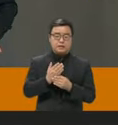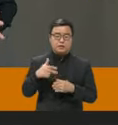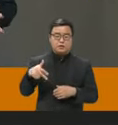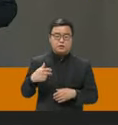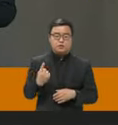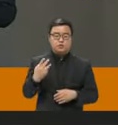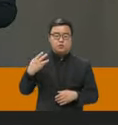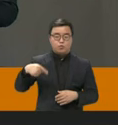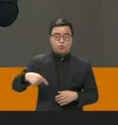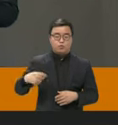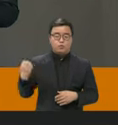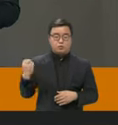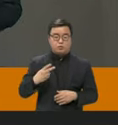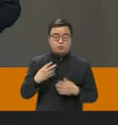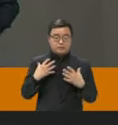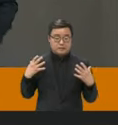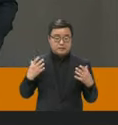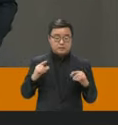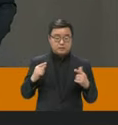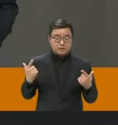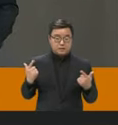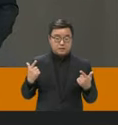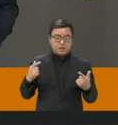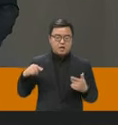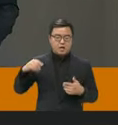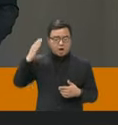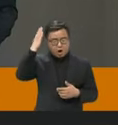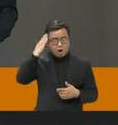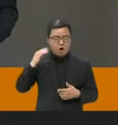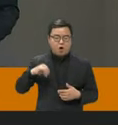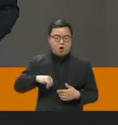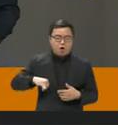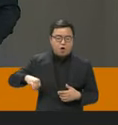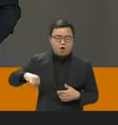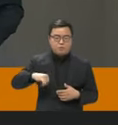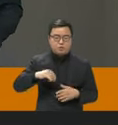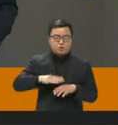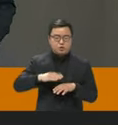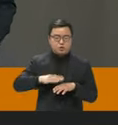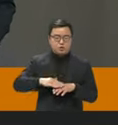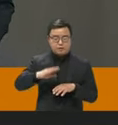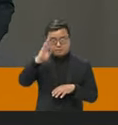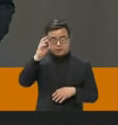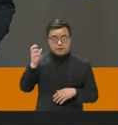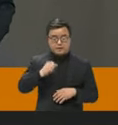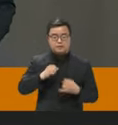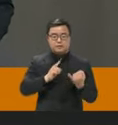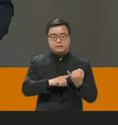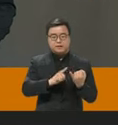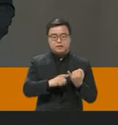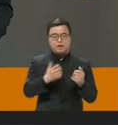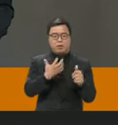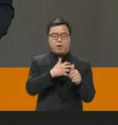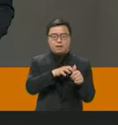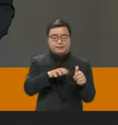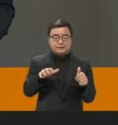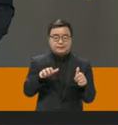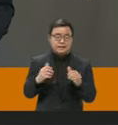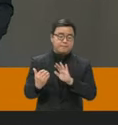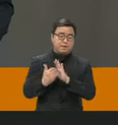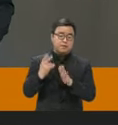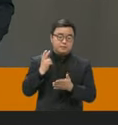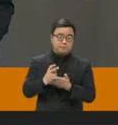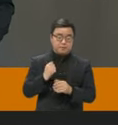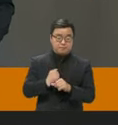또 살이 찌지 않는 거미손 증후군까지 앓고 있는 이 여성이 왕따 방지법을 만들기 위해서